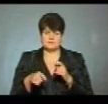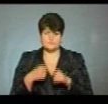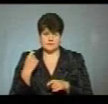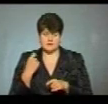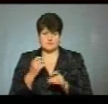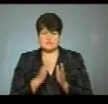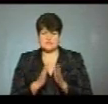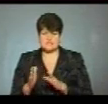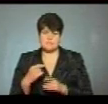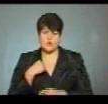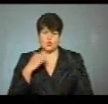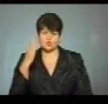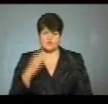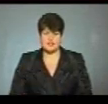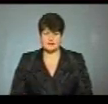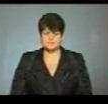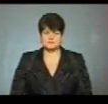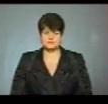голосування.